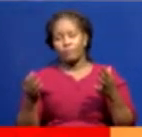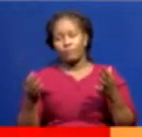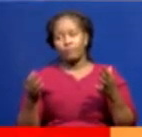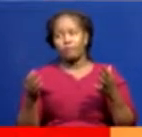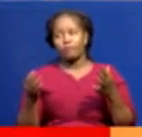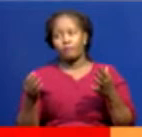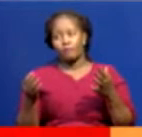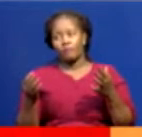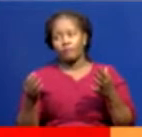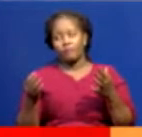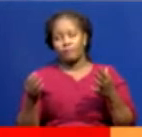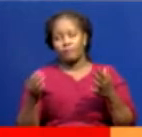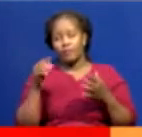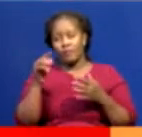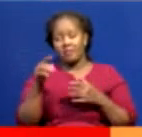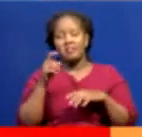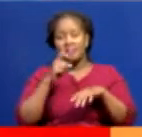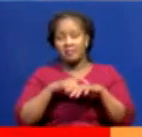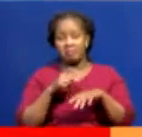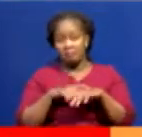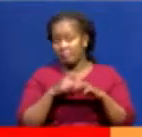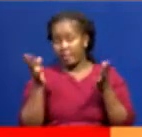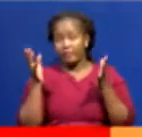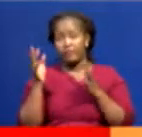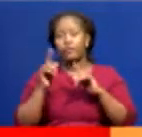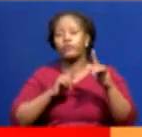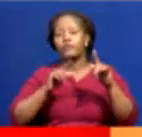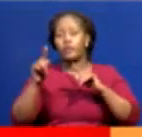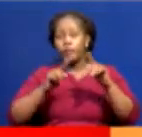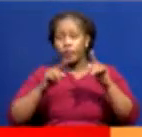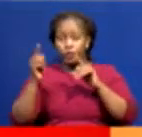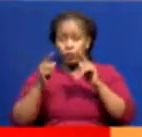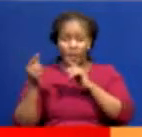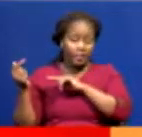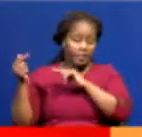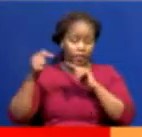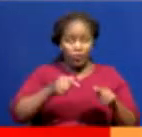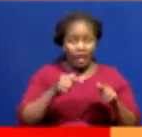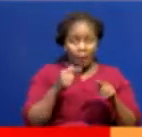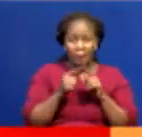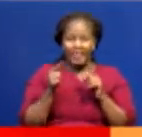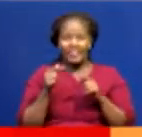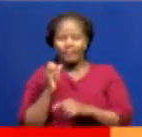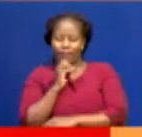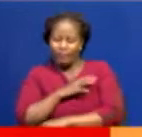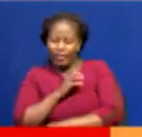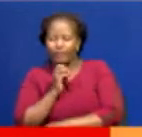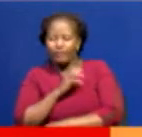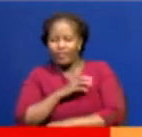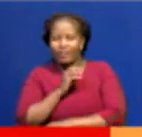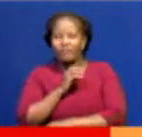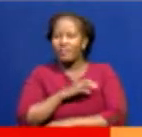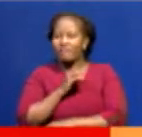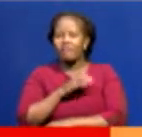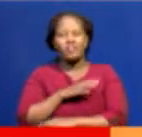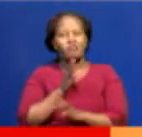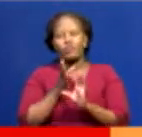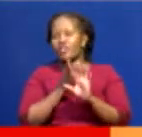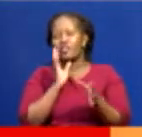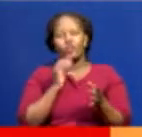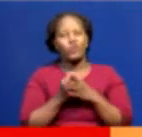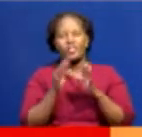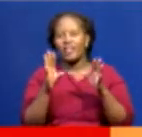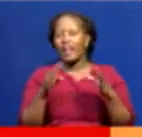hii ni wakati wa tourists. Mm-hmm. Waje katika taifa letu. Lakini wanaogopa, wana cancel. Na hiyo